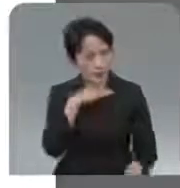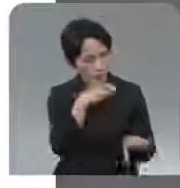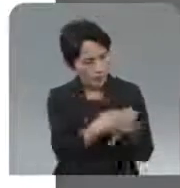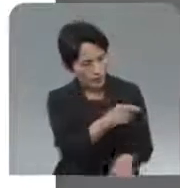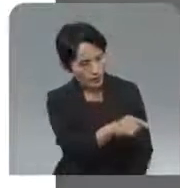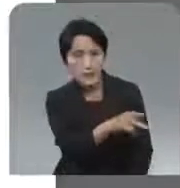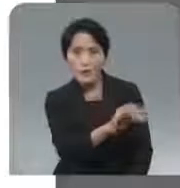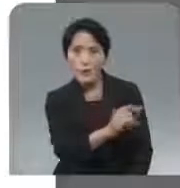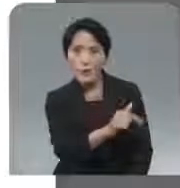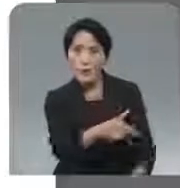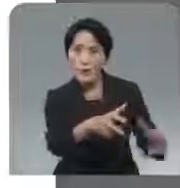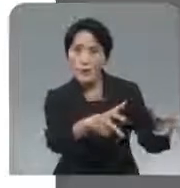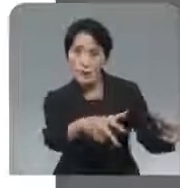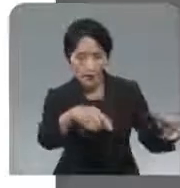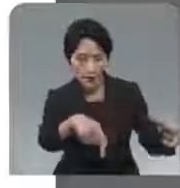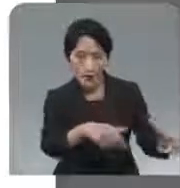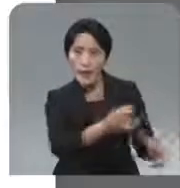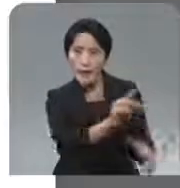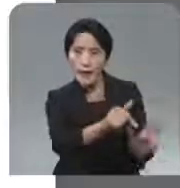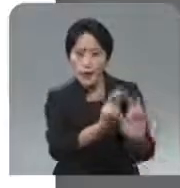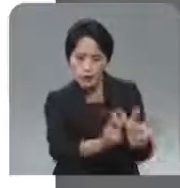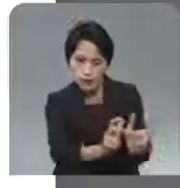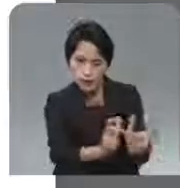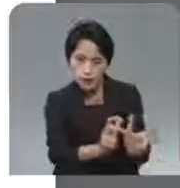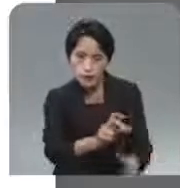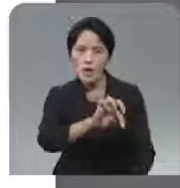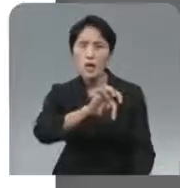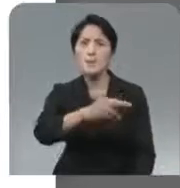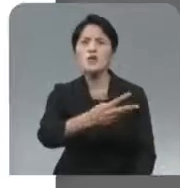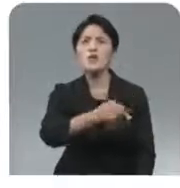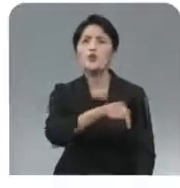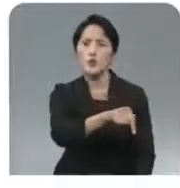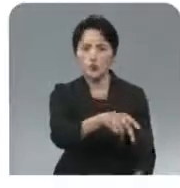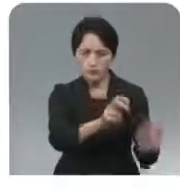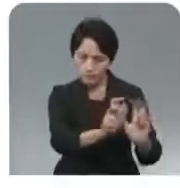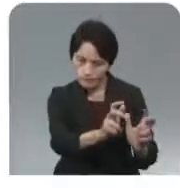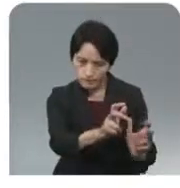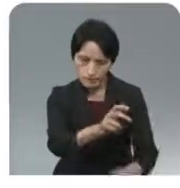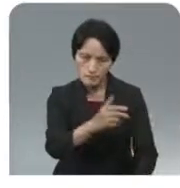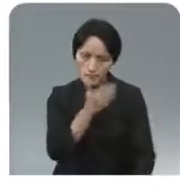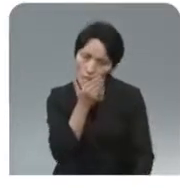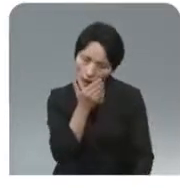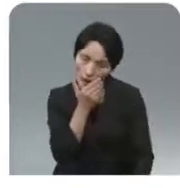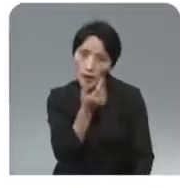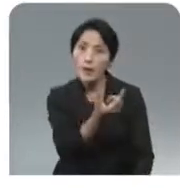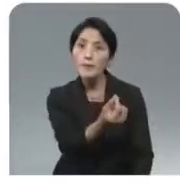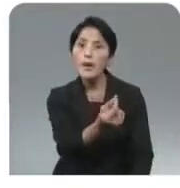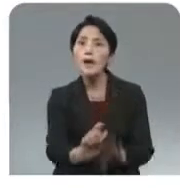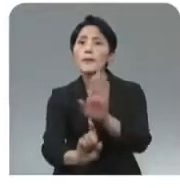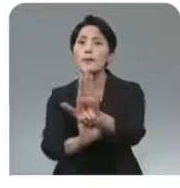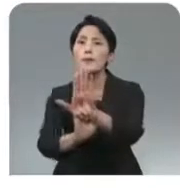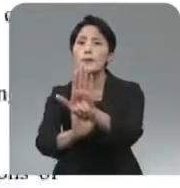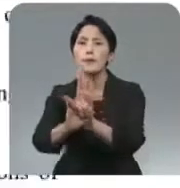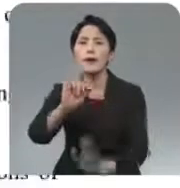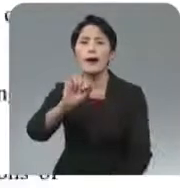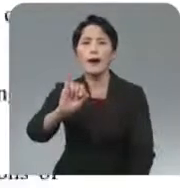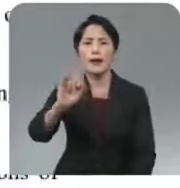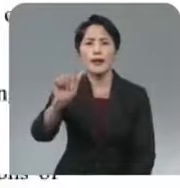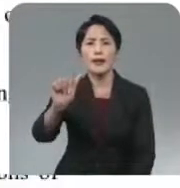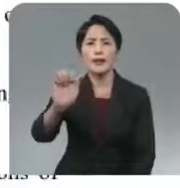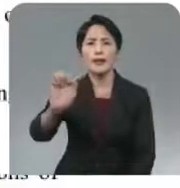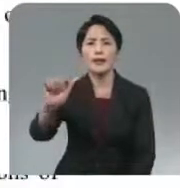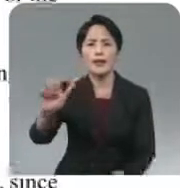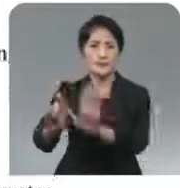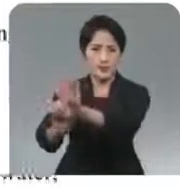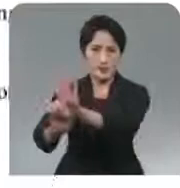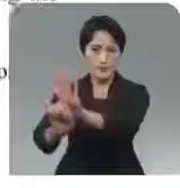据国际原子能机构分析，北韩可能已在宁边核设施重新生产核武器原料钚。国际原子能机构